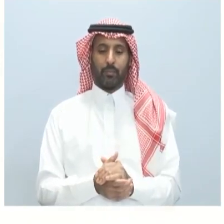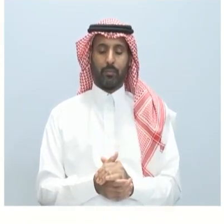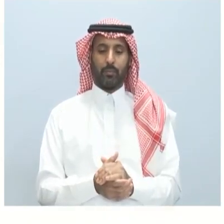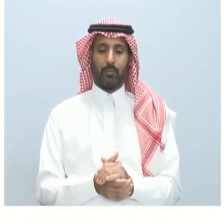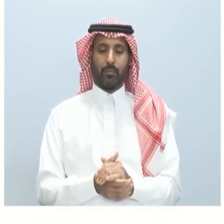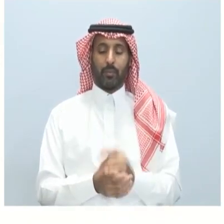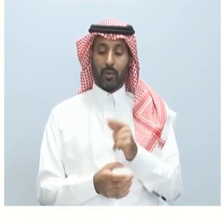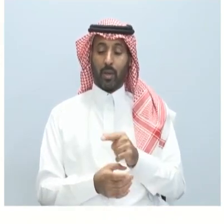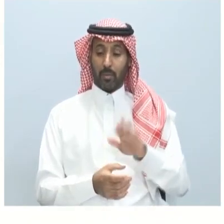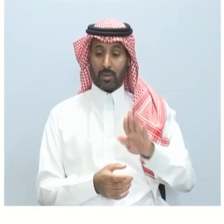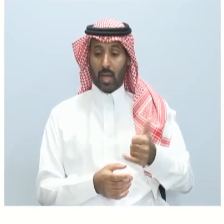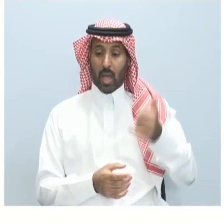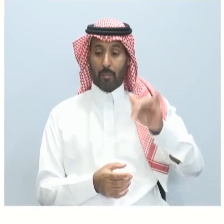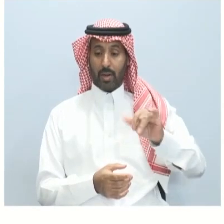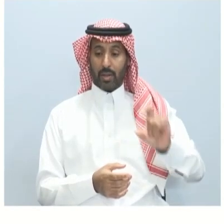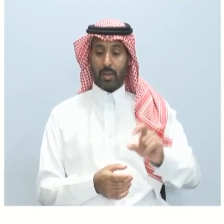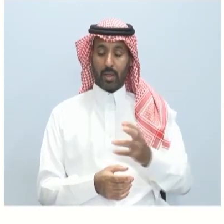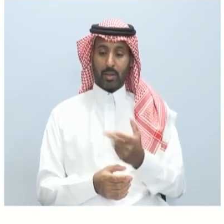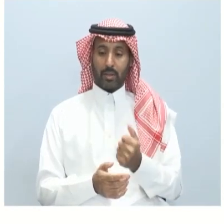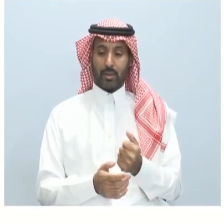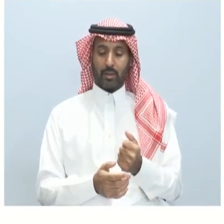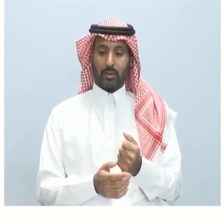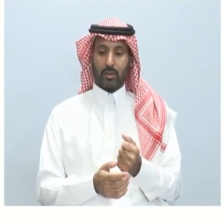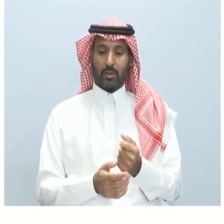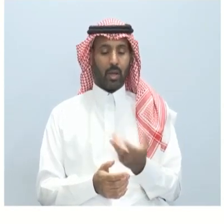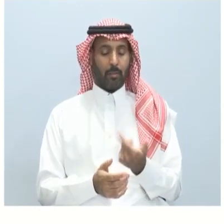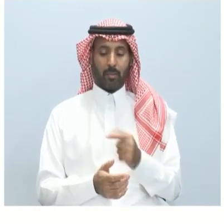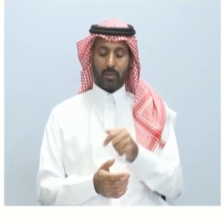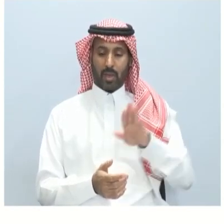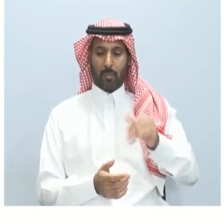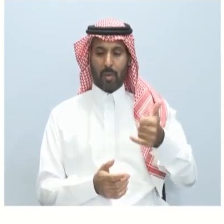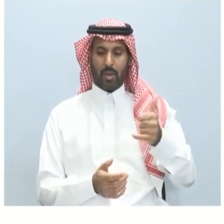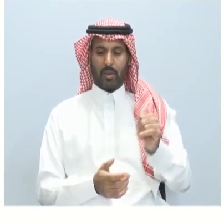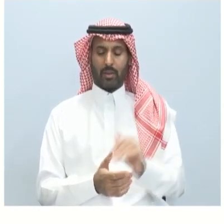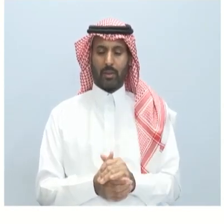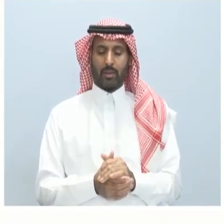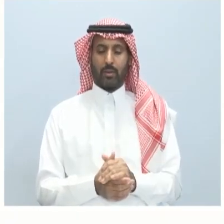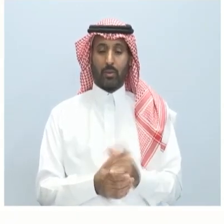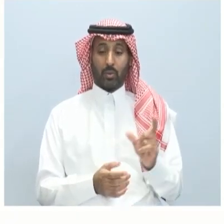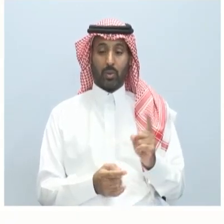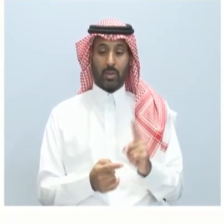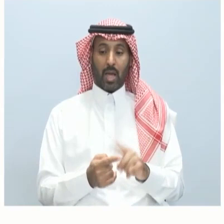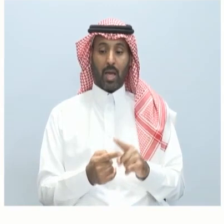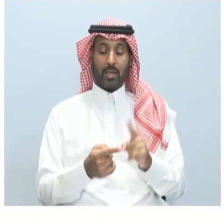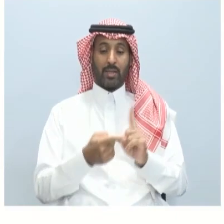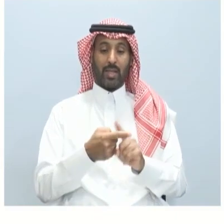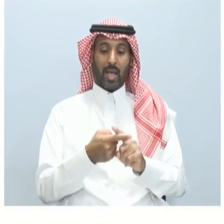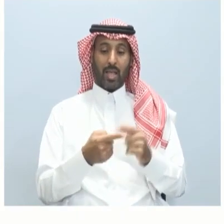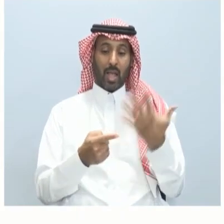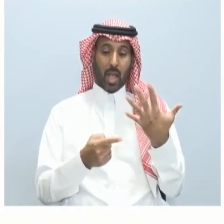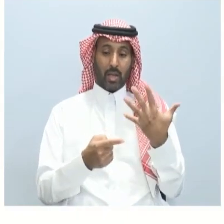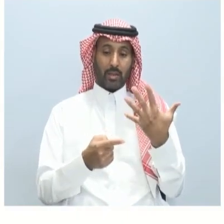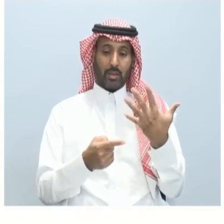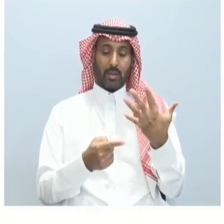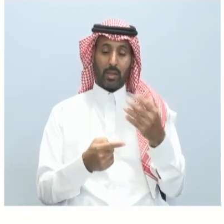كان مع سامر نون ريالا فماذا يصبح مع سامي سامي قلنا اكثر من ماذا من